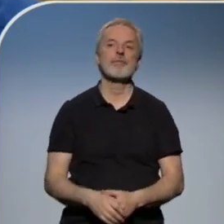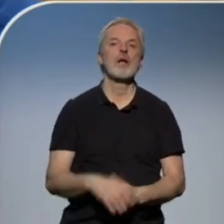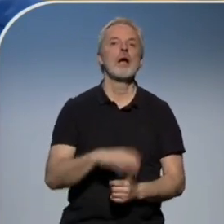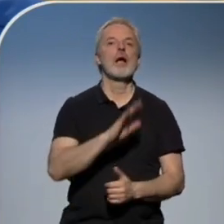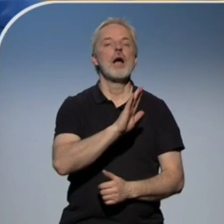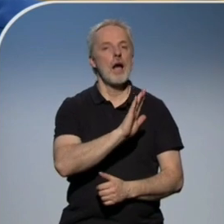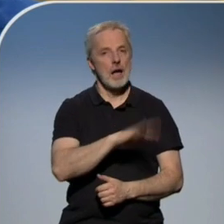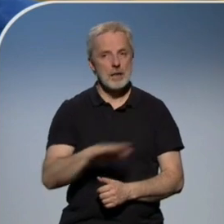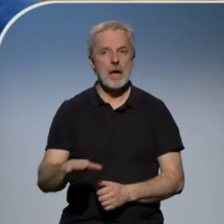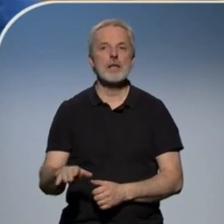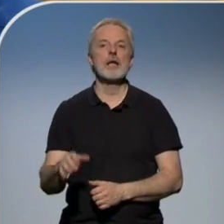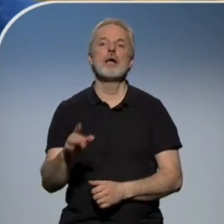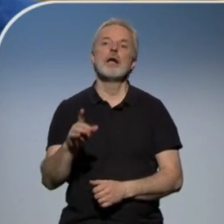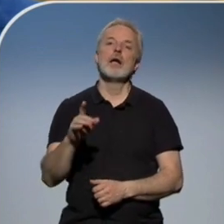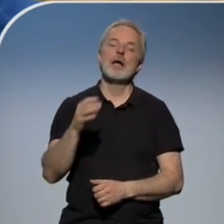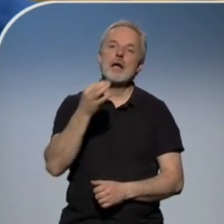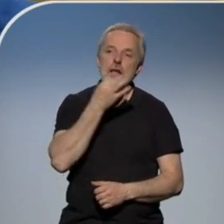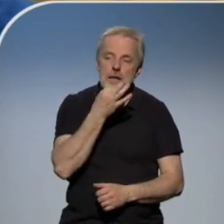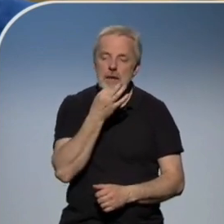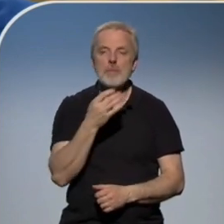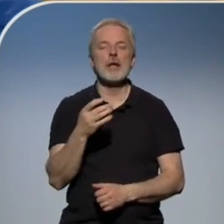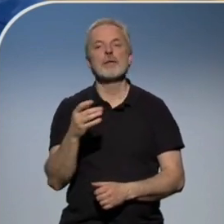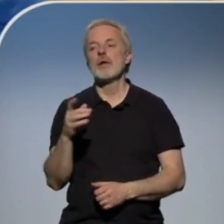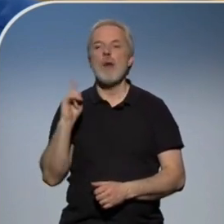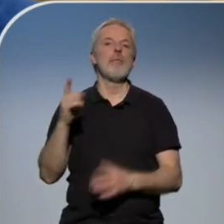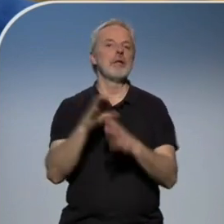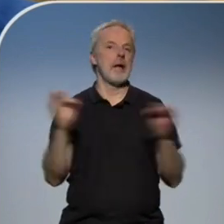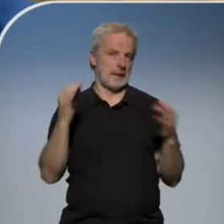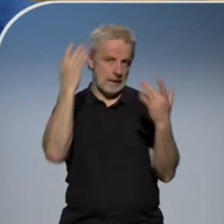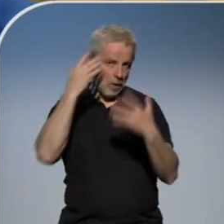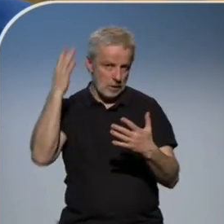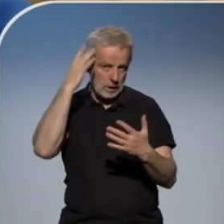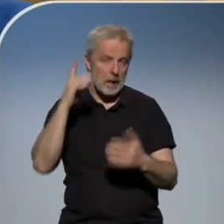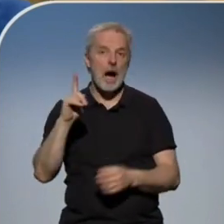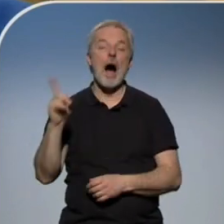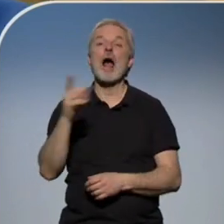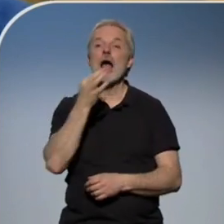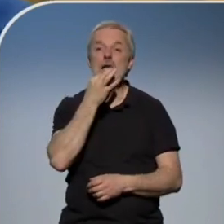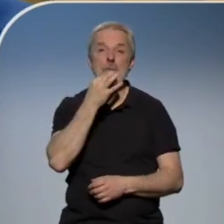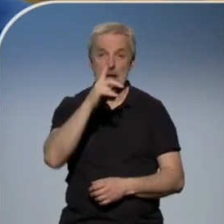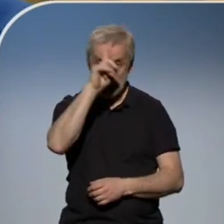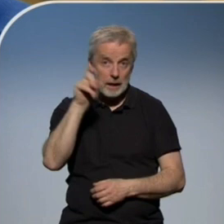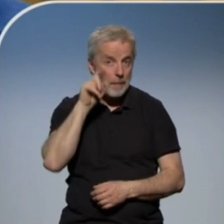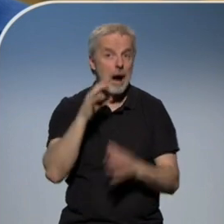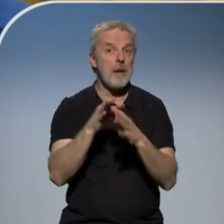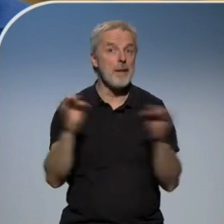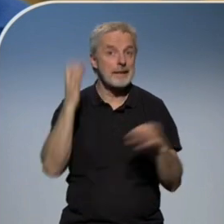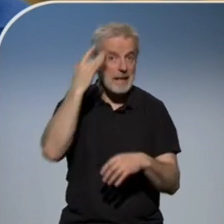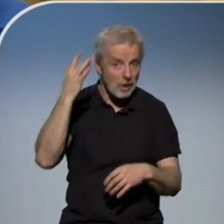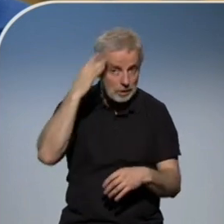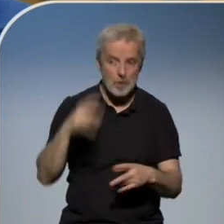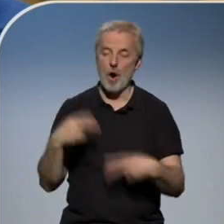pohodové byly, pokud by byly bezstarostné i pohodové jejich maminky, potažmo tatínkové. Takže ty děti vždycky reagují na to, co my jim doma připravíme